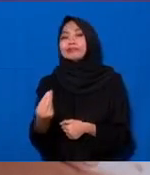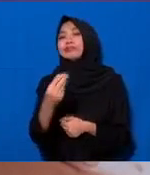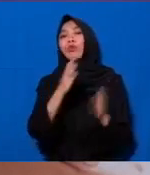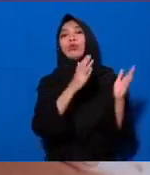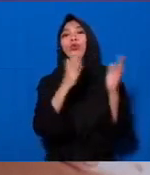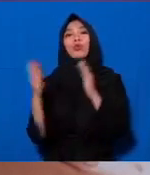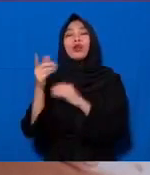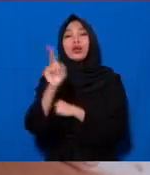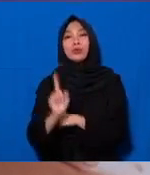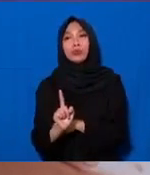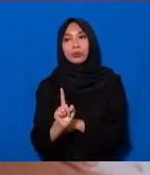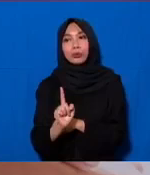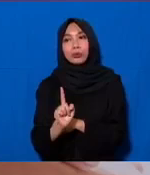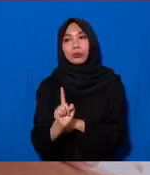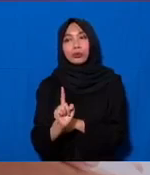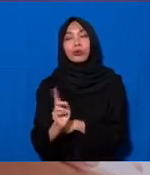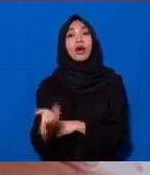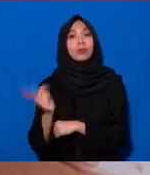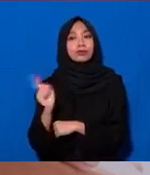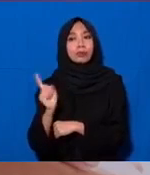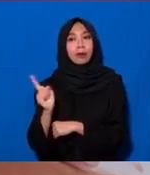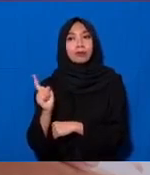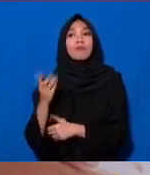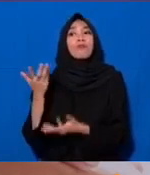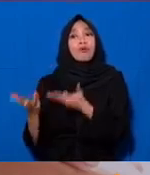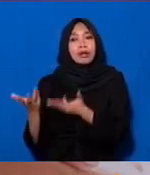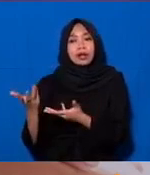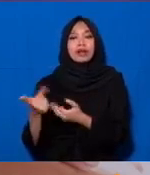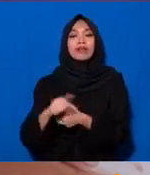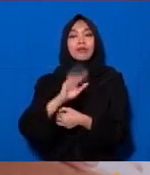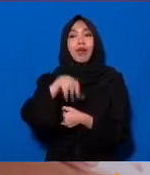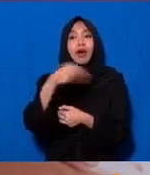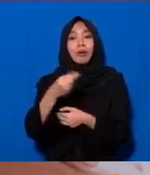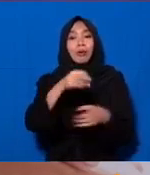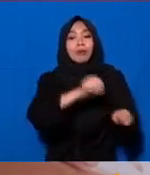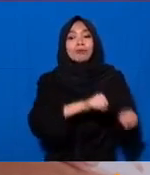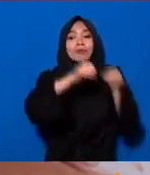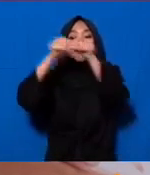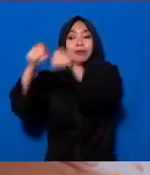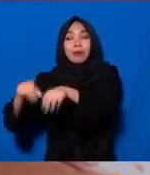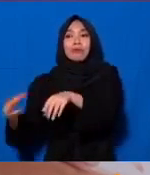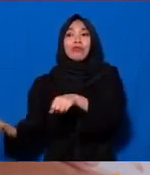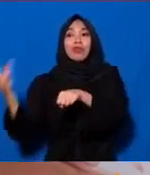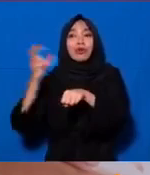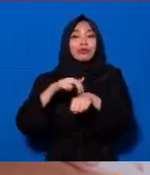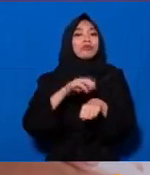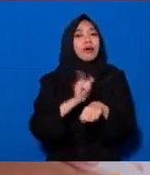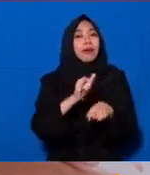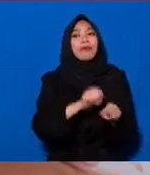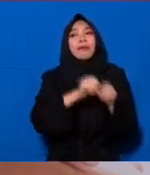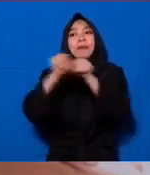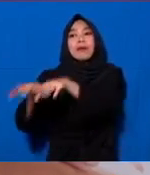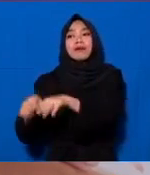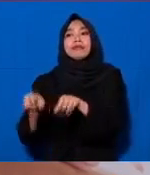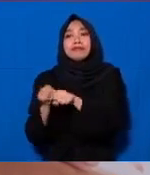kampung halaman karena virus ini Akan berpindah bersamaan dengan pergerakan orang yang terinfeksi